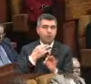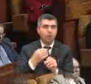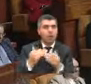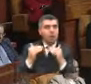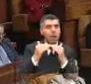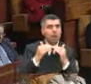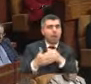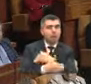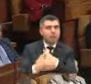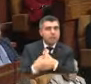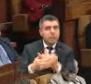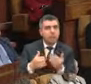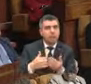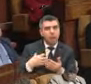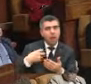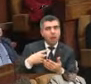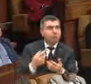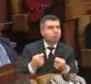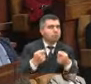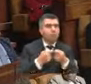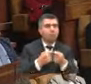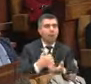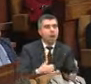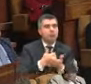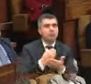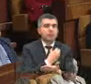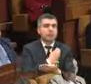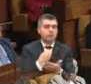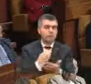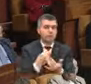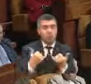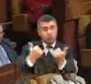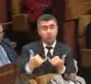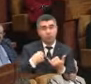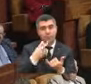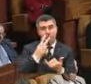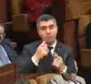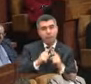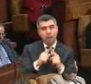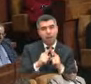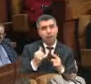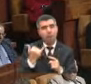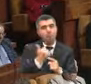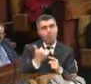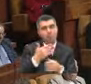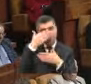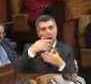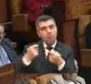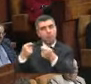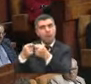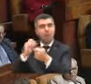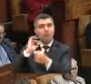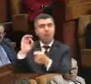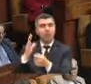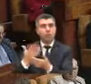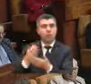القطاع العام. لهذا كنظن أن لابد من أن نديروا واحد الوقفة وناخذوا القرار الصحيح. شكراً في شكراً السيد. شكراً.